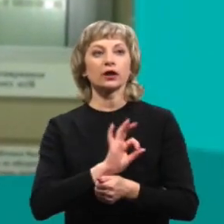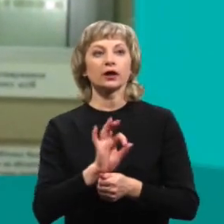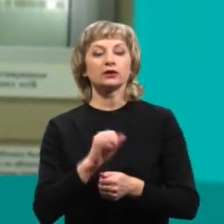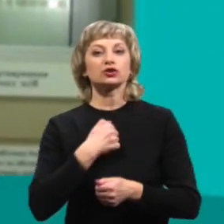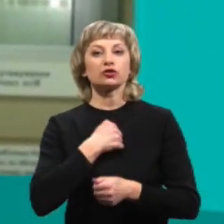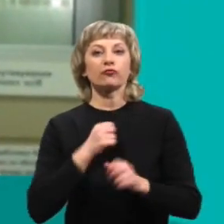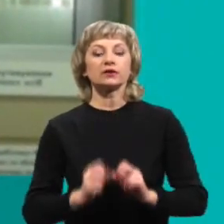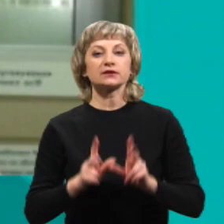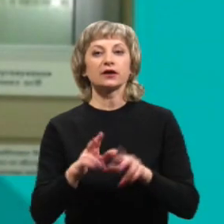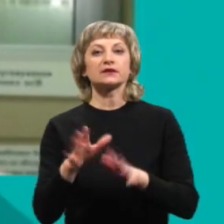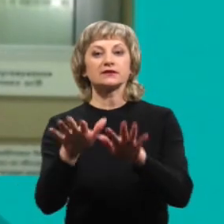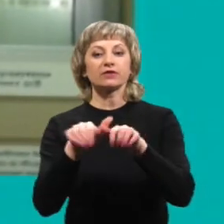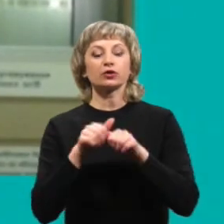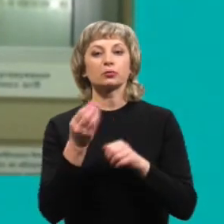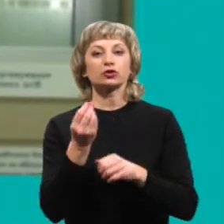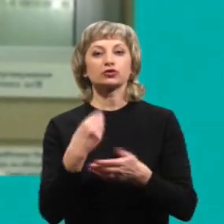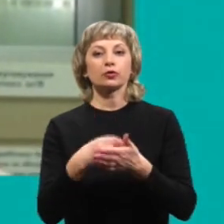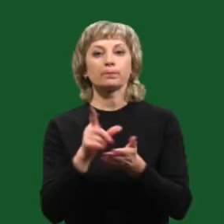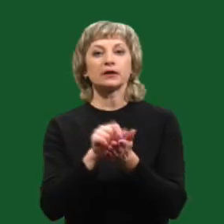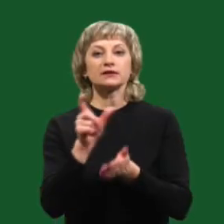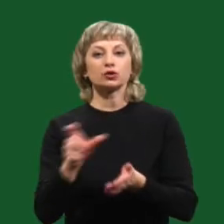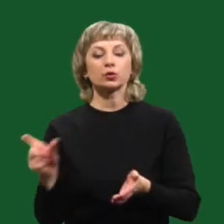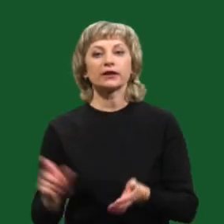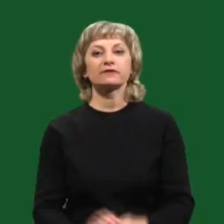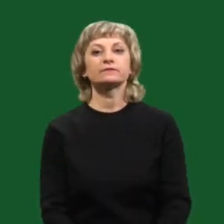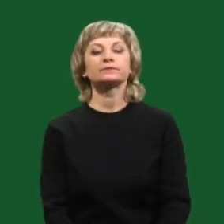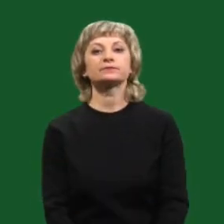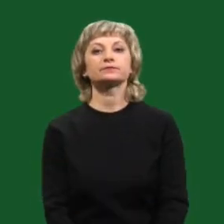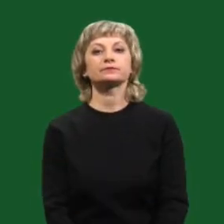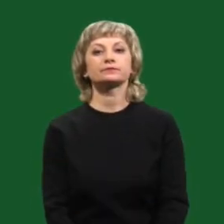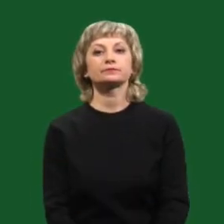за незаволодіння грошовими коштами пенсіонерів.